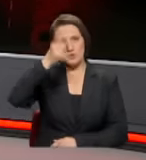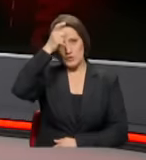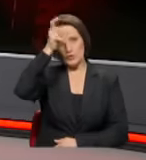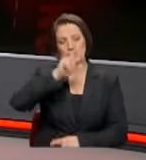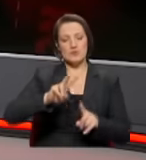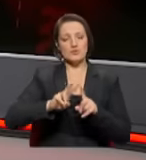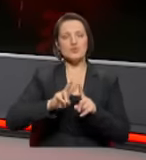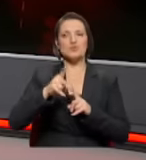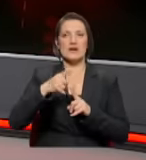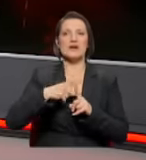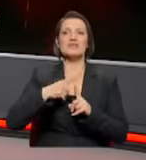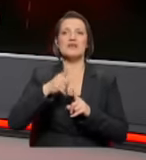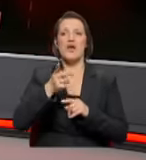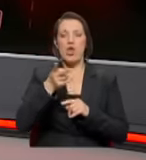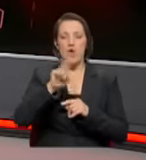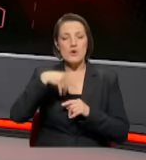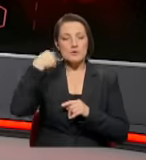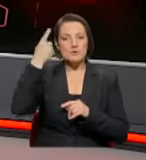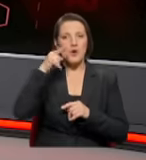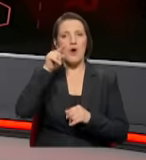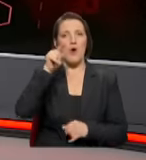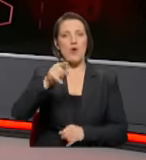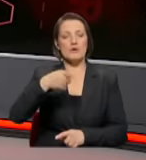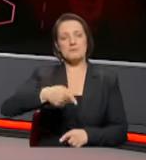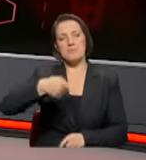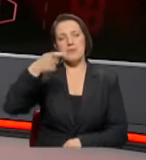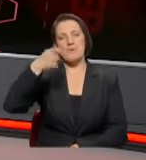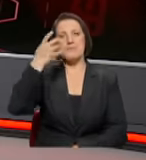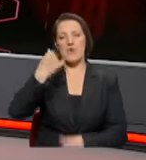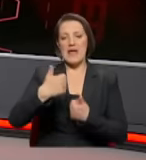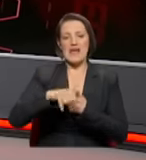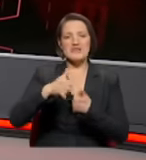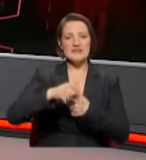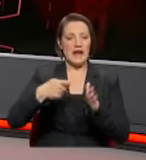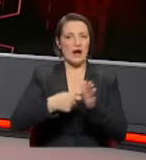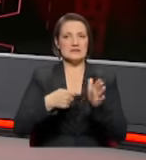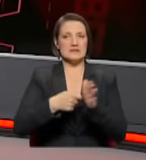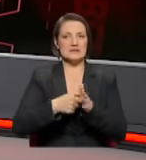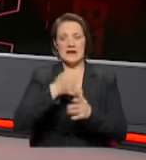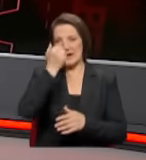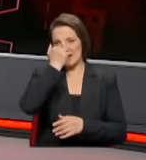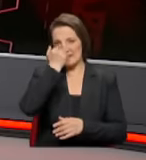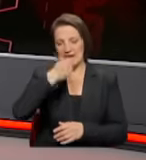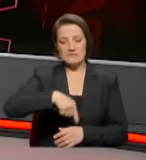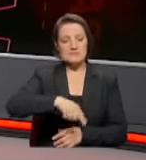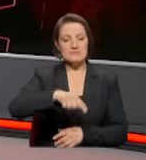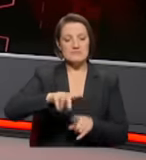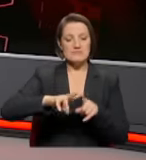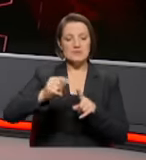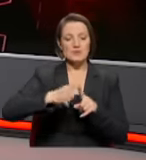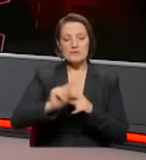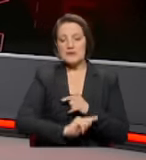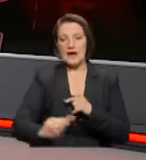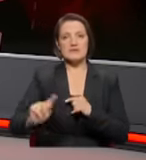Türkiye, Nurtaç Canan'ı öleceğini düşünerek onu kurşun yağmuruna tutan eşinin adını kanıyla yere not